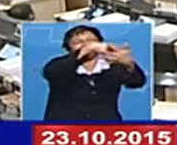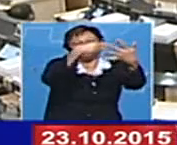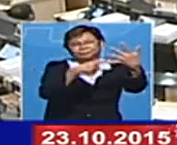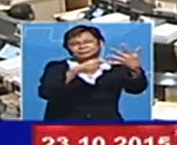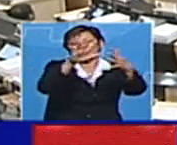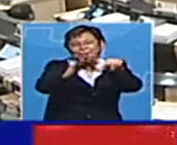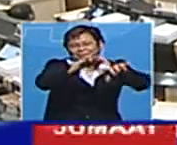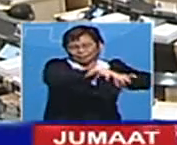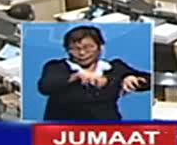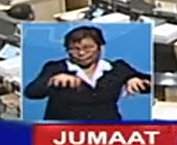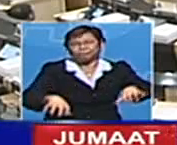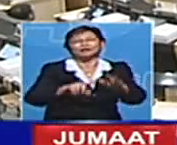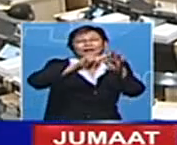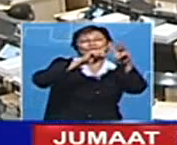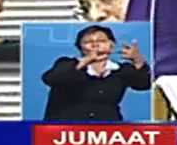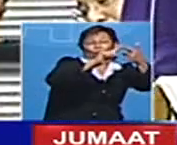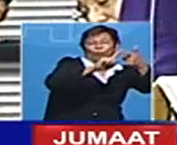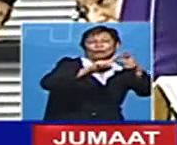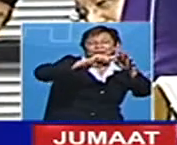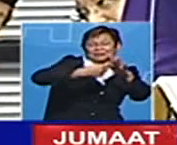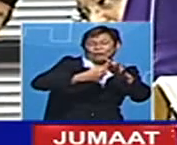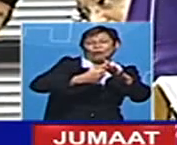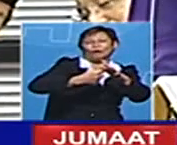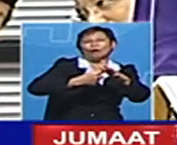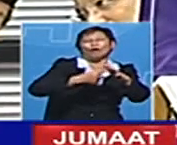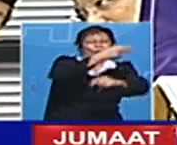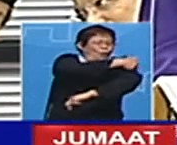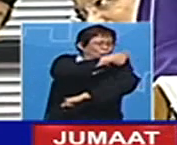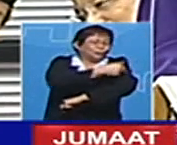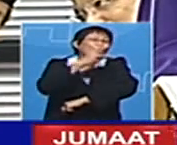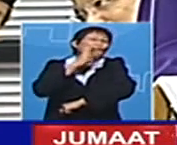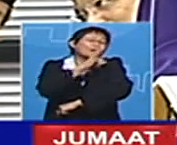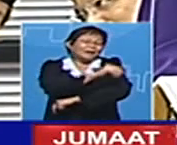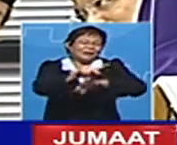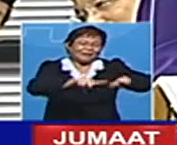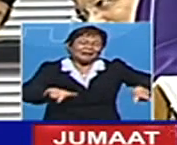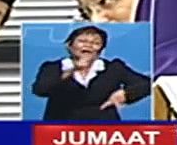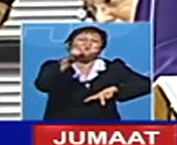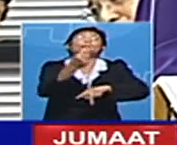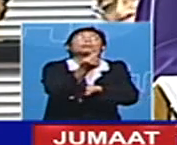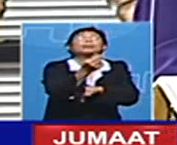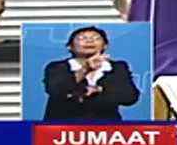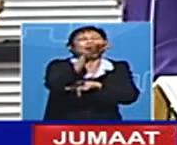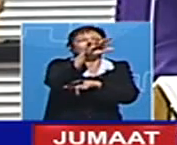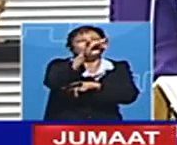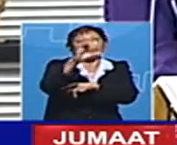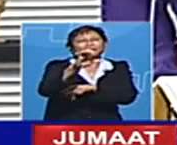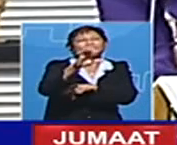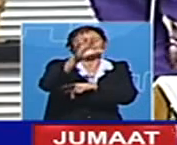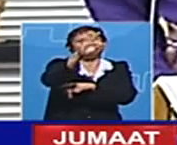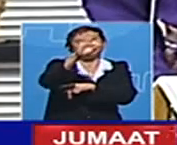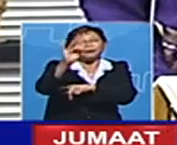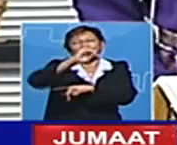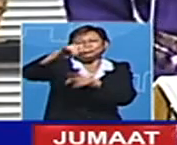kedua memulakan operasi Hospital wanita dan kanak-kanak Kuala Lumpur yang bernilai r48